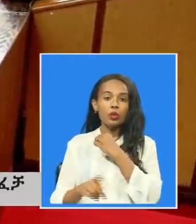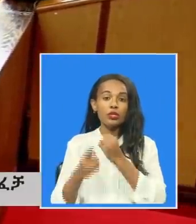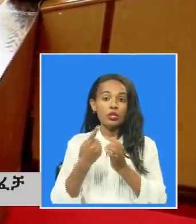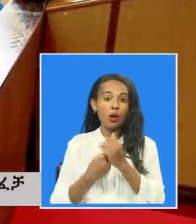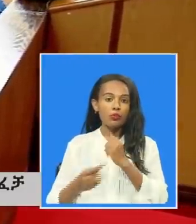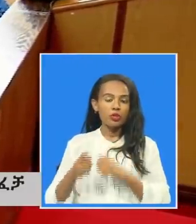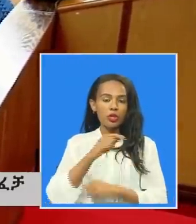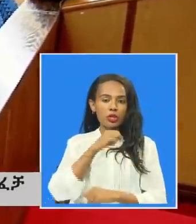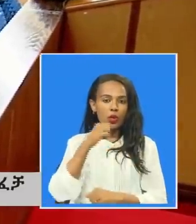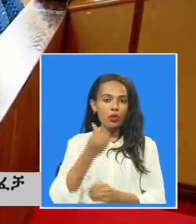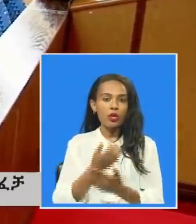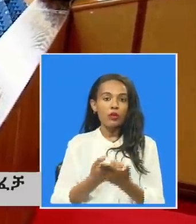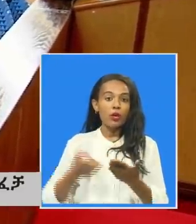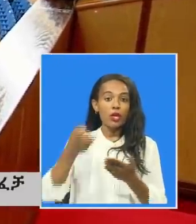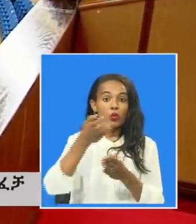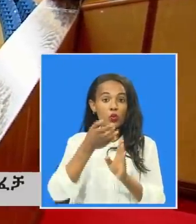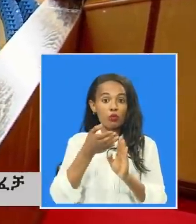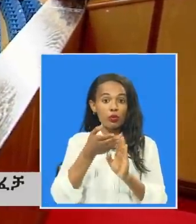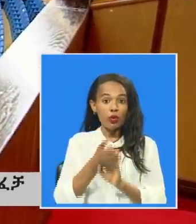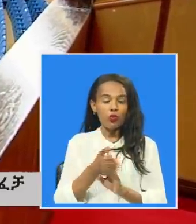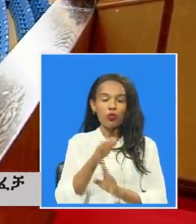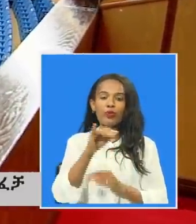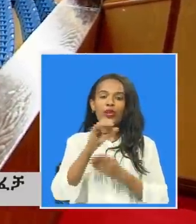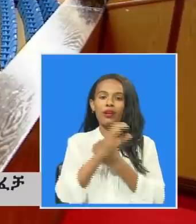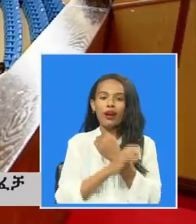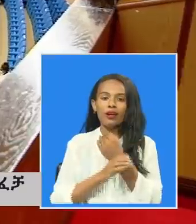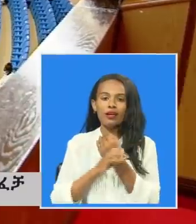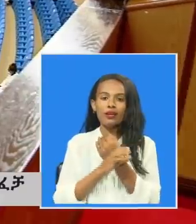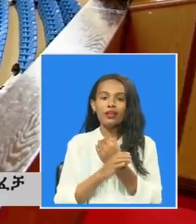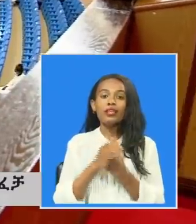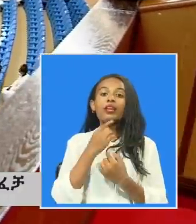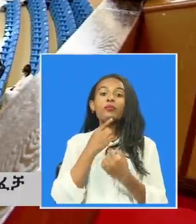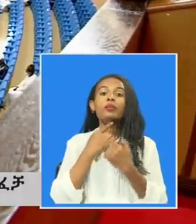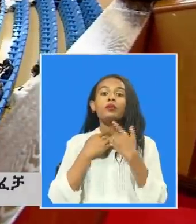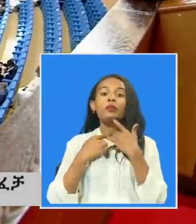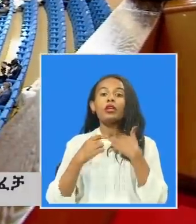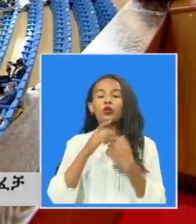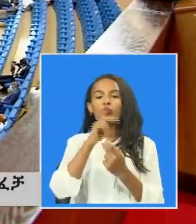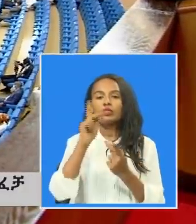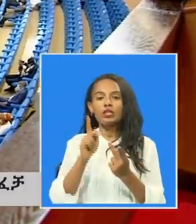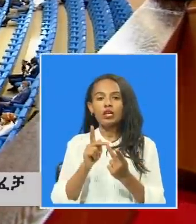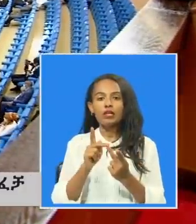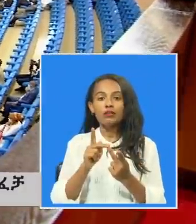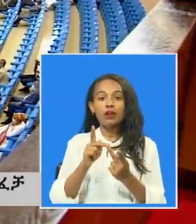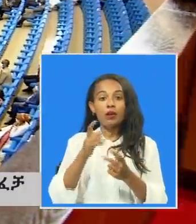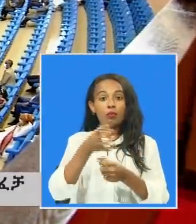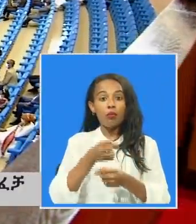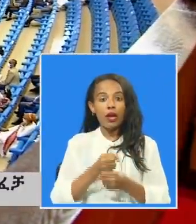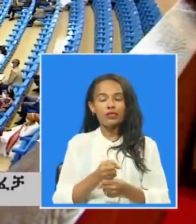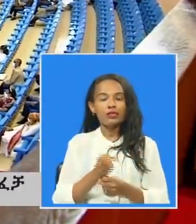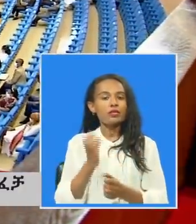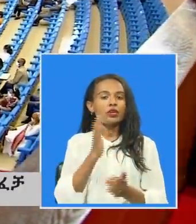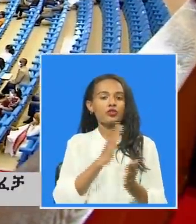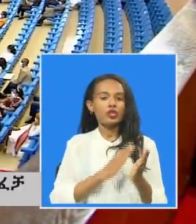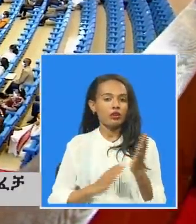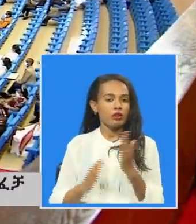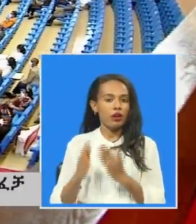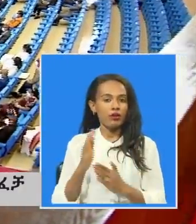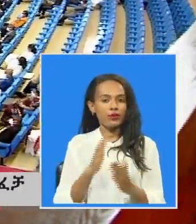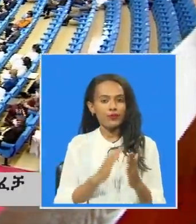ሳይሆን በኢኮኖሚው ረገድም እንደ ሀገር የምንመኘውን ስኬት መጎናጸፍ ያስቸግረናል።